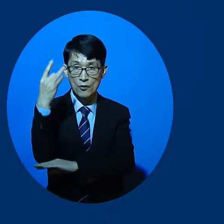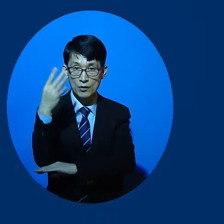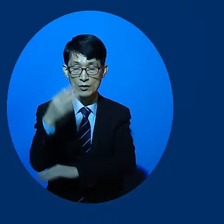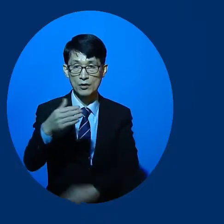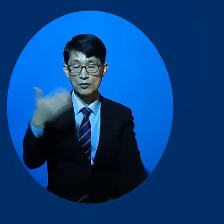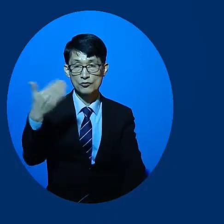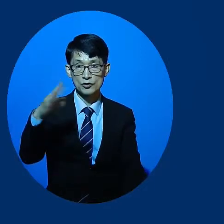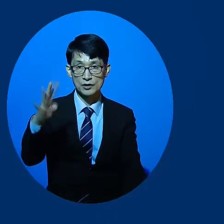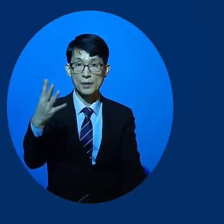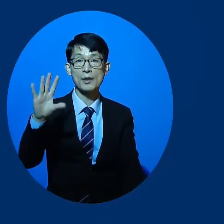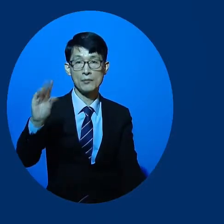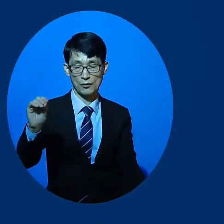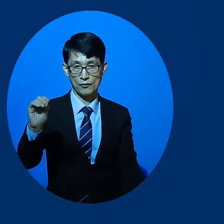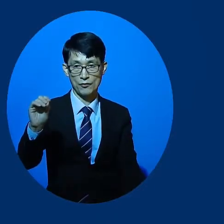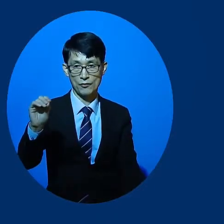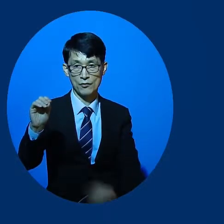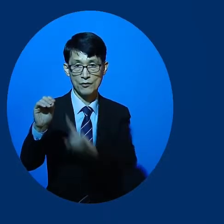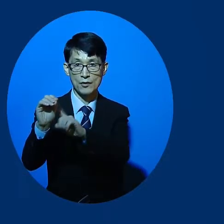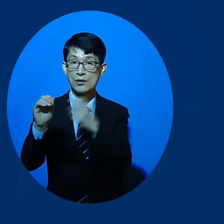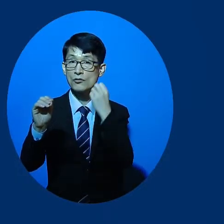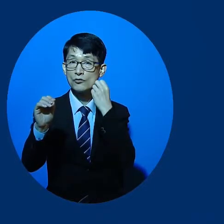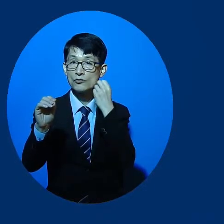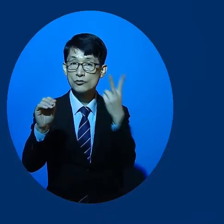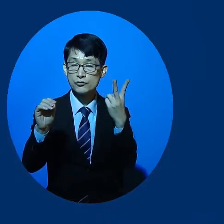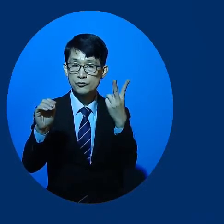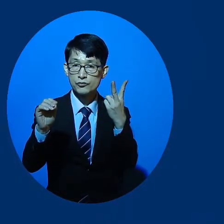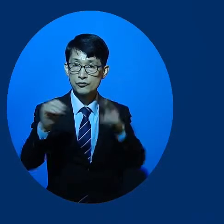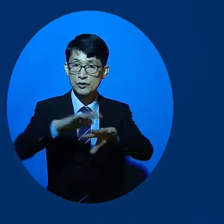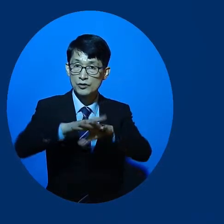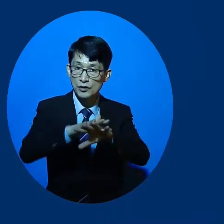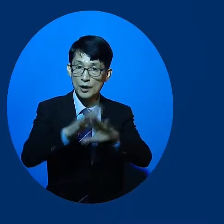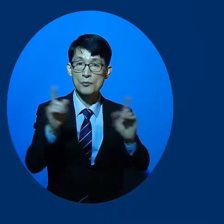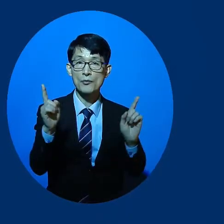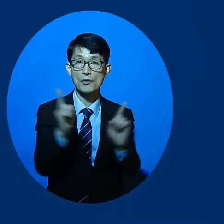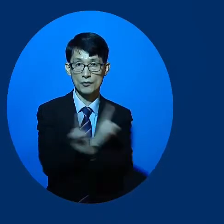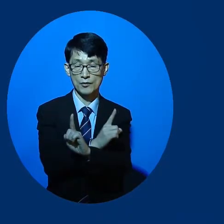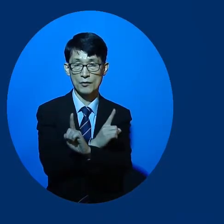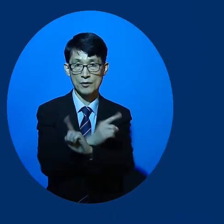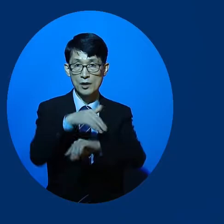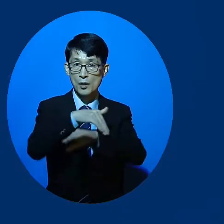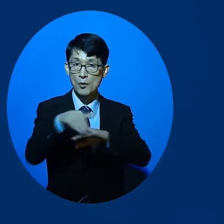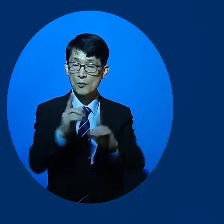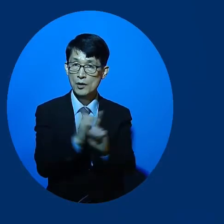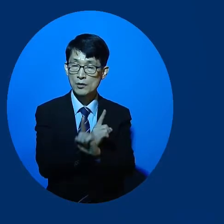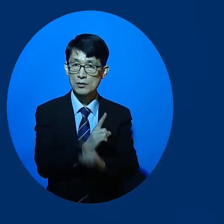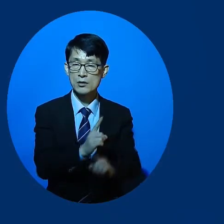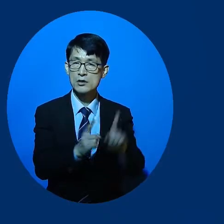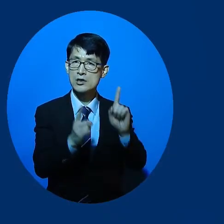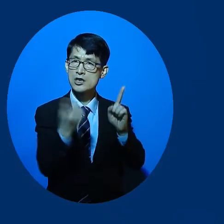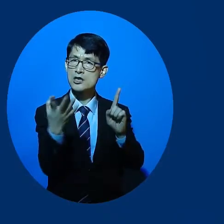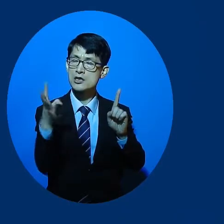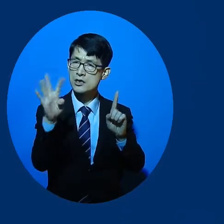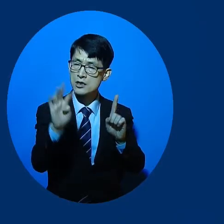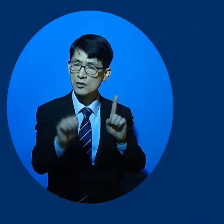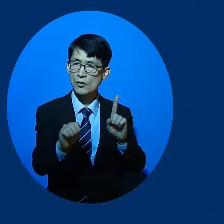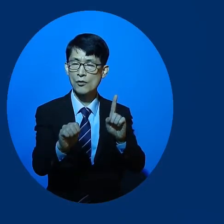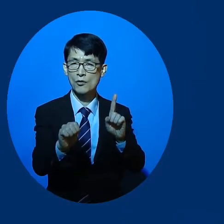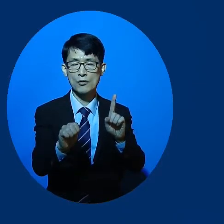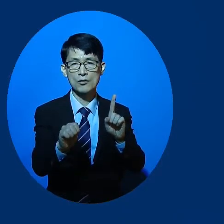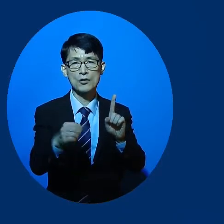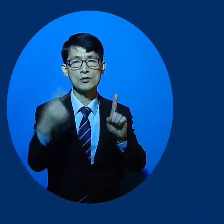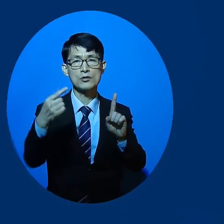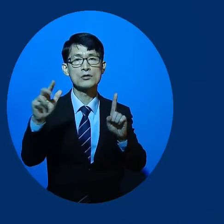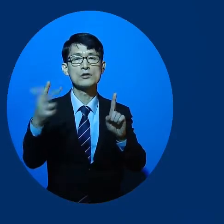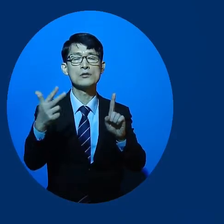설계 비용을 2달 후에 설계 변경을 또 해서 2억 1,700만 원 예산이